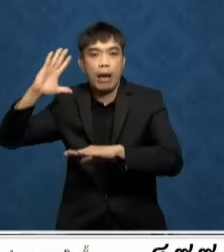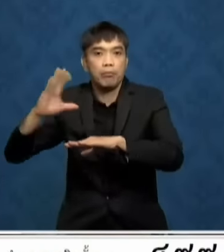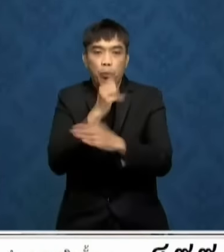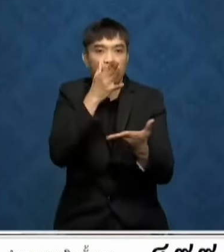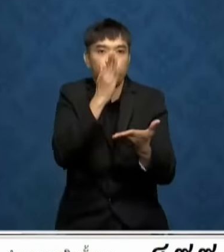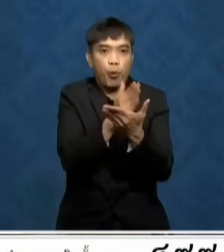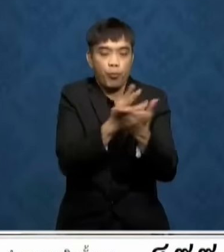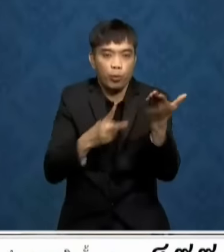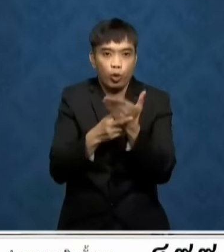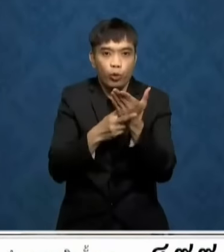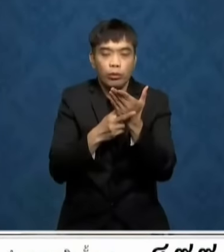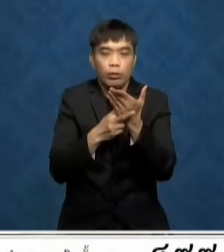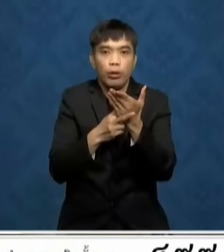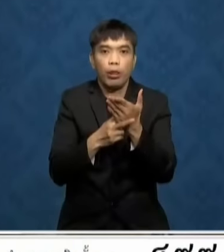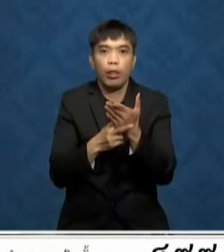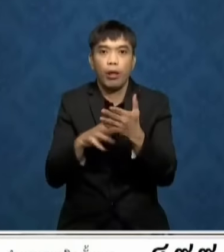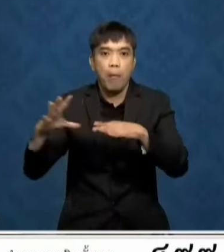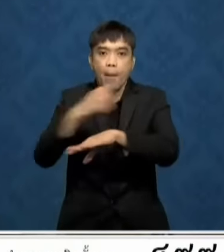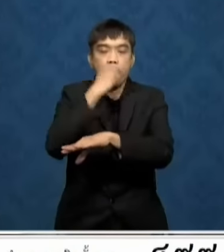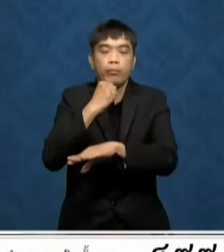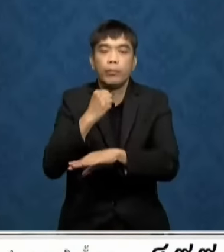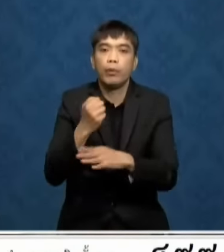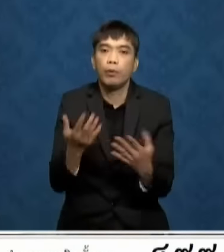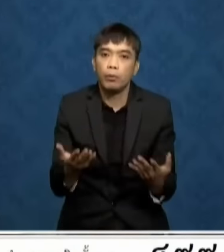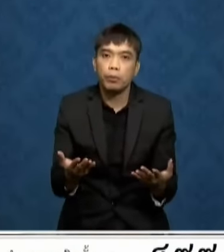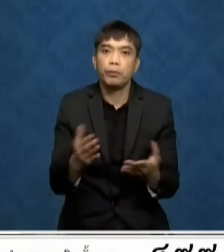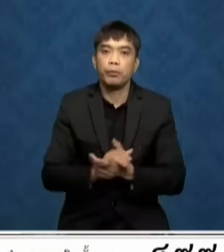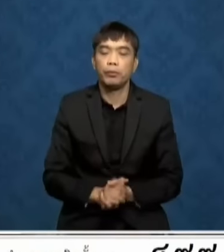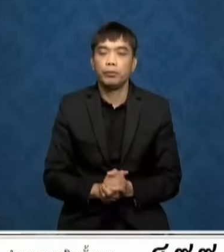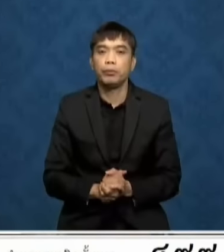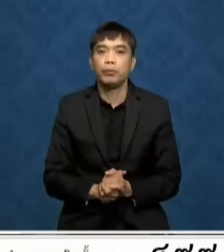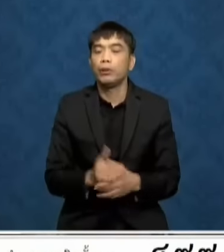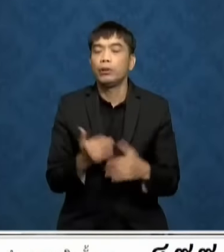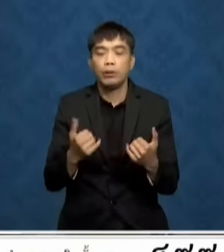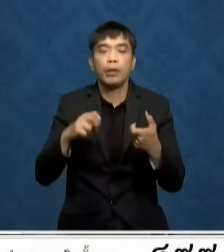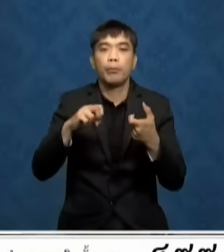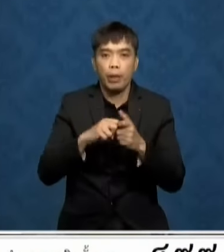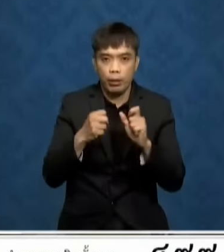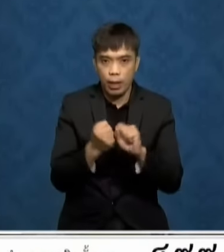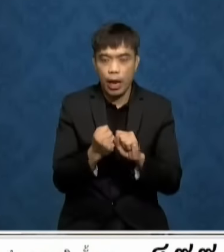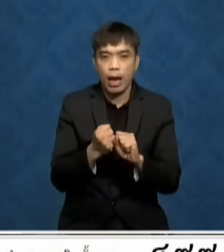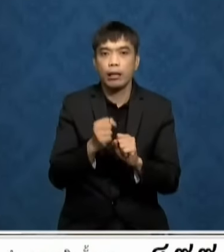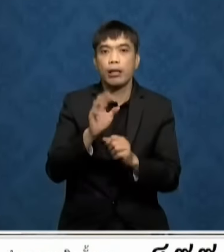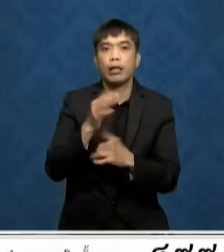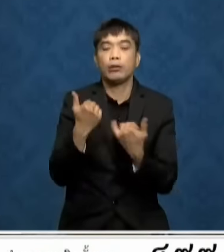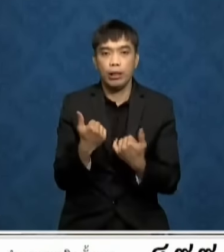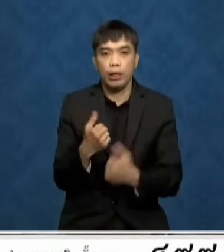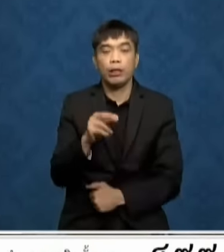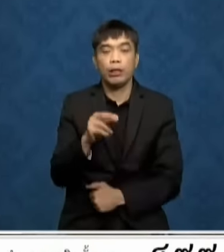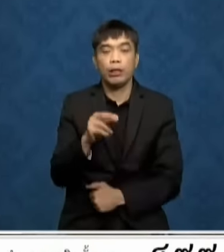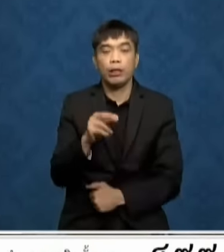การเจริญเติบโตประชาธิปไตยไทยอีกครั้งนึงแล้วก็ทำให้มันเกิดวุฒิสภาขึ้นมาจนถึงทุกวันนี้แล้วเรา